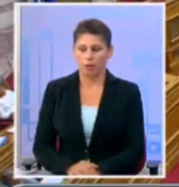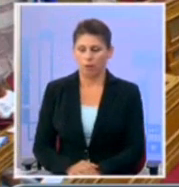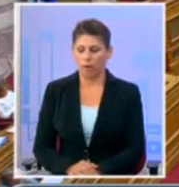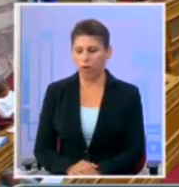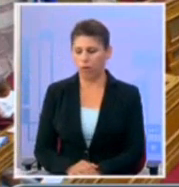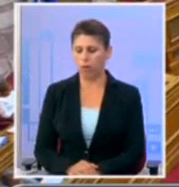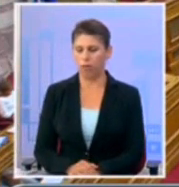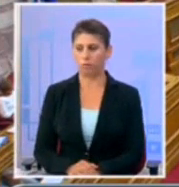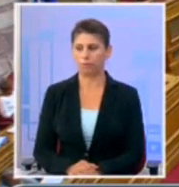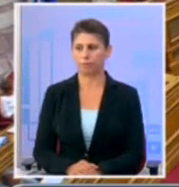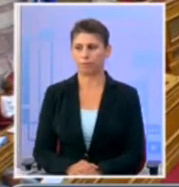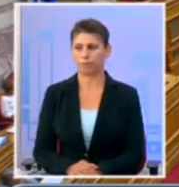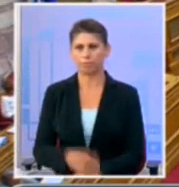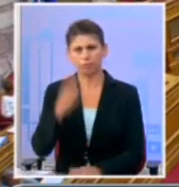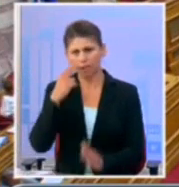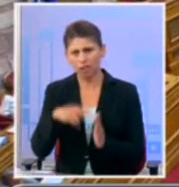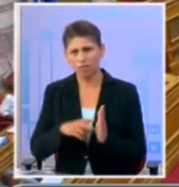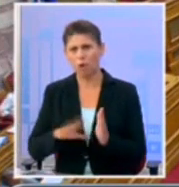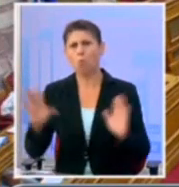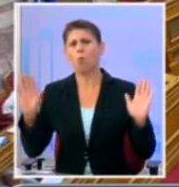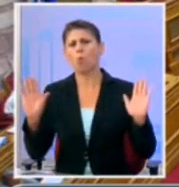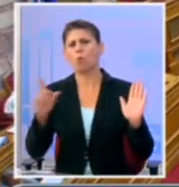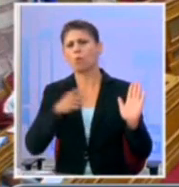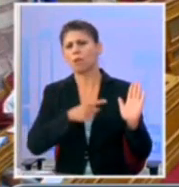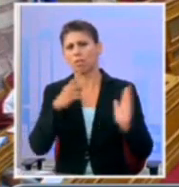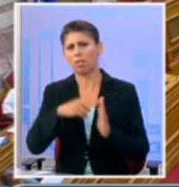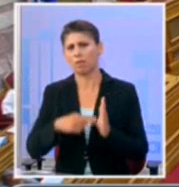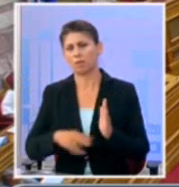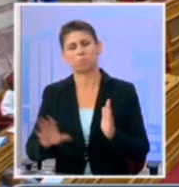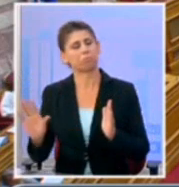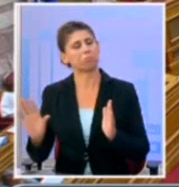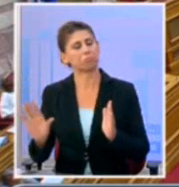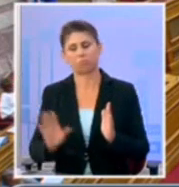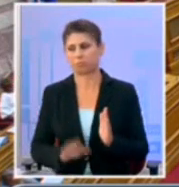Όχι, δεν το διαβάζετε ούτε εσείς, ούτε και εσείς διαβάζετε.